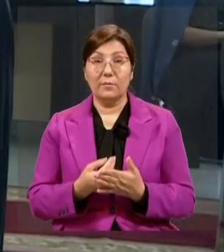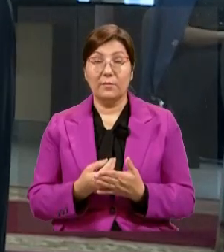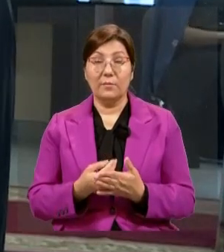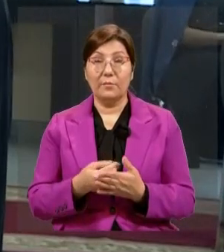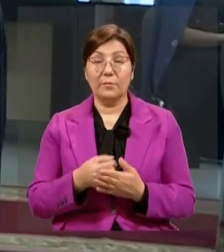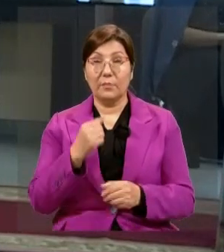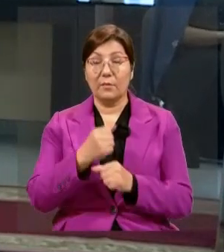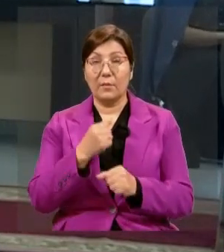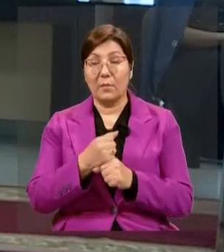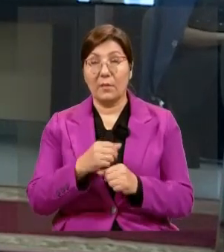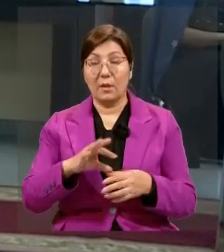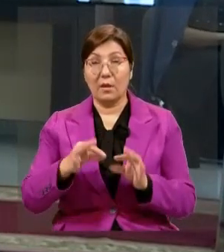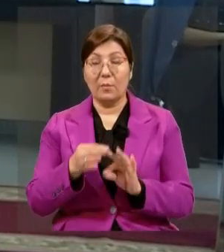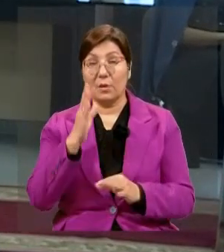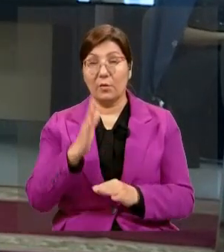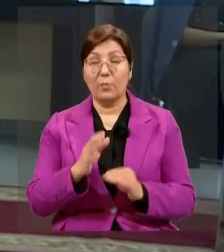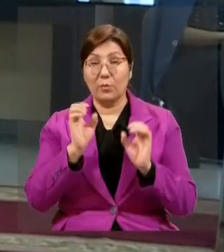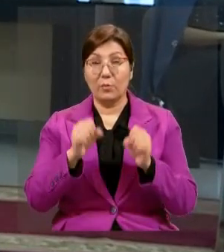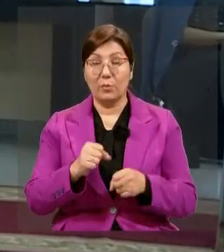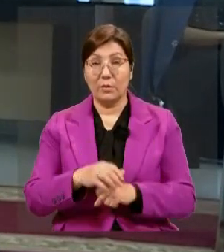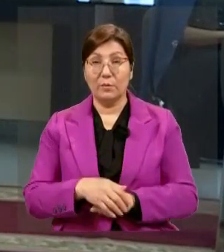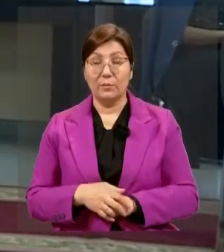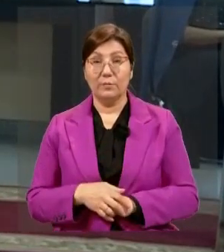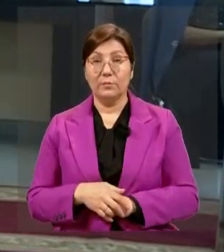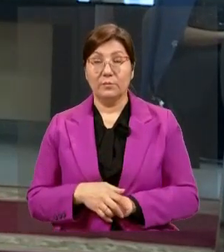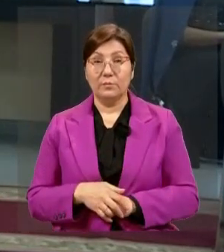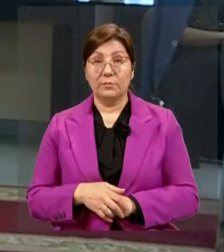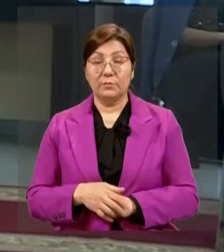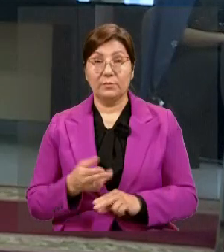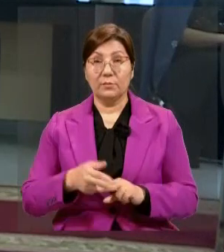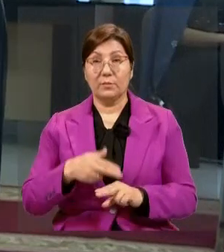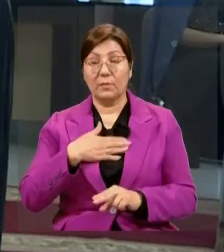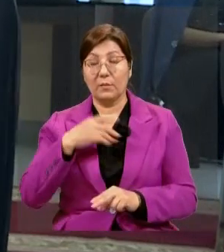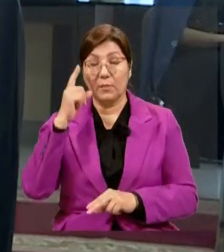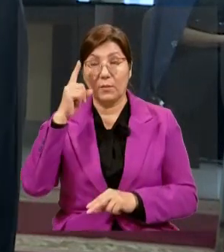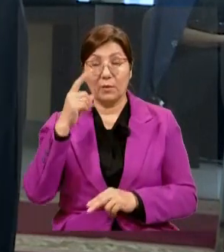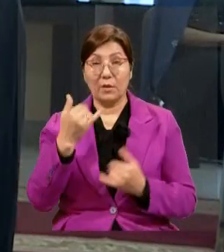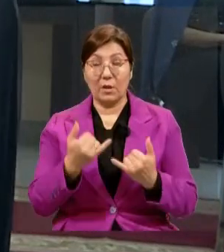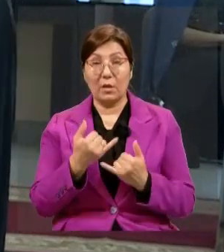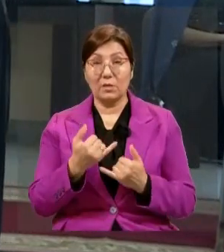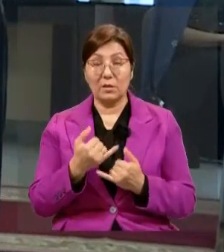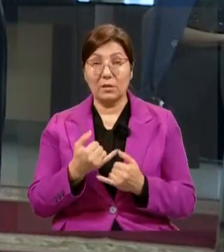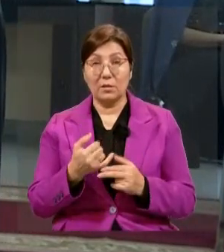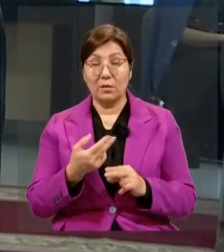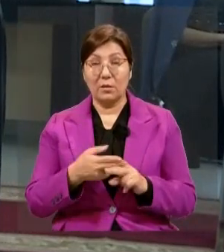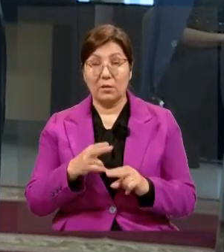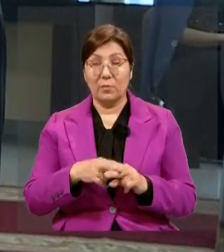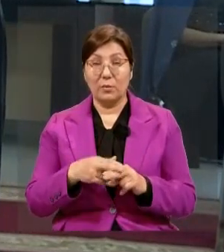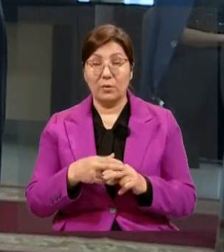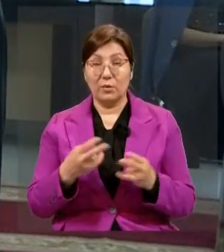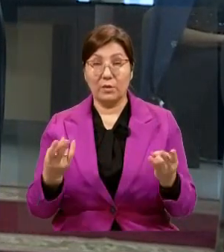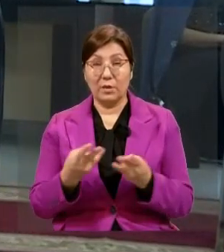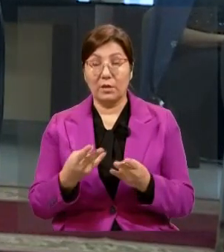деген сияқты қолға түспейтін жағдайға келуі мүмкін. Сондықтан менің ойымша қазір бұл өзі аз керек